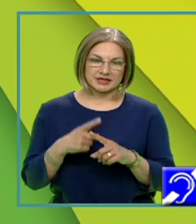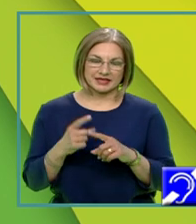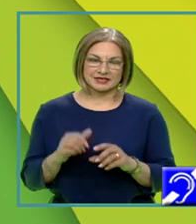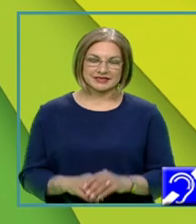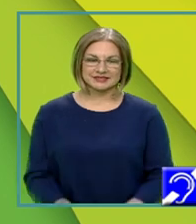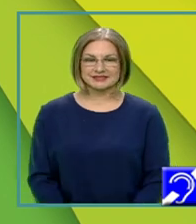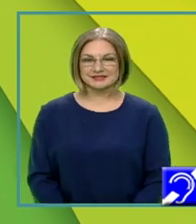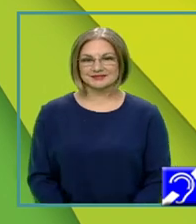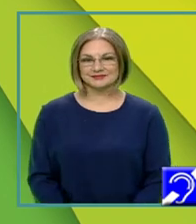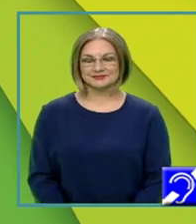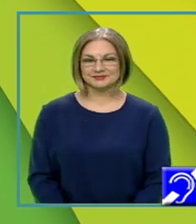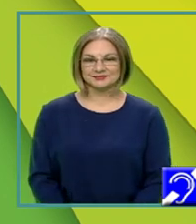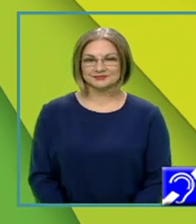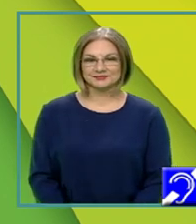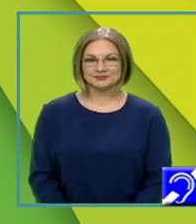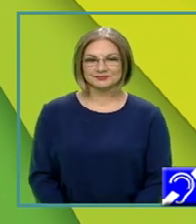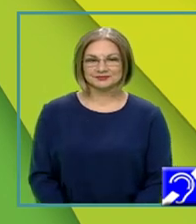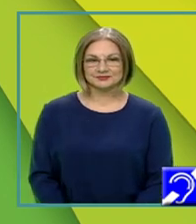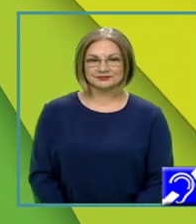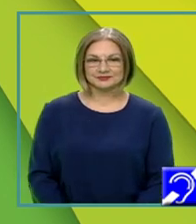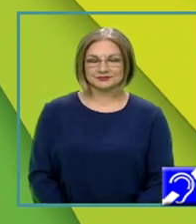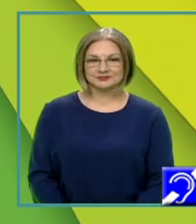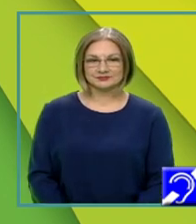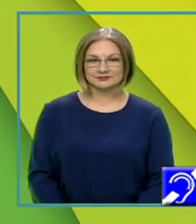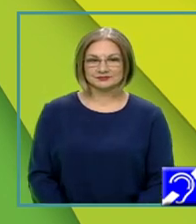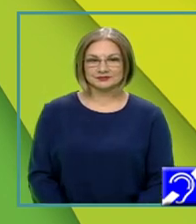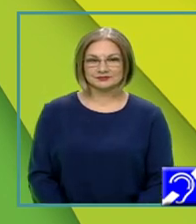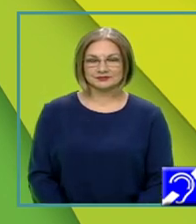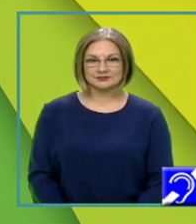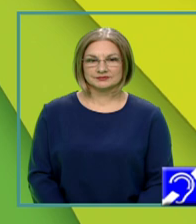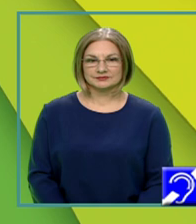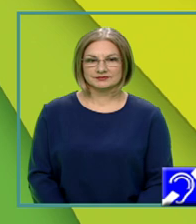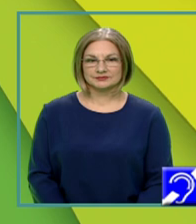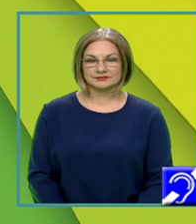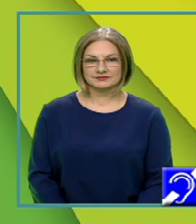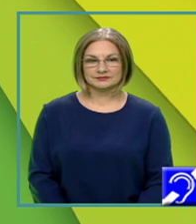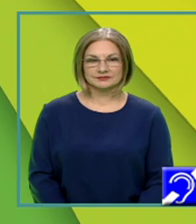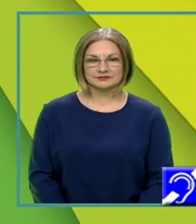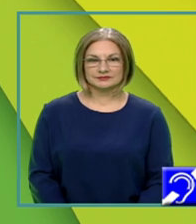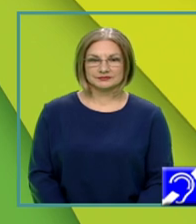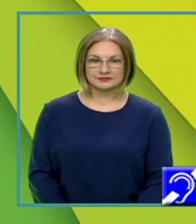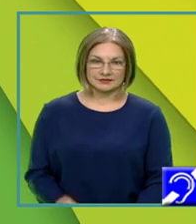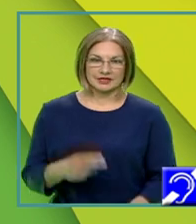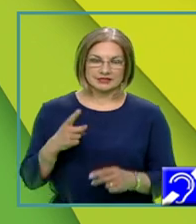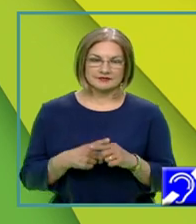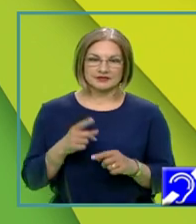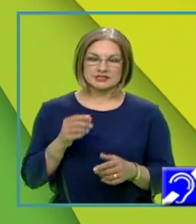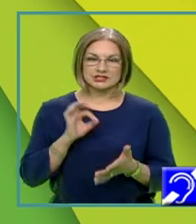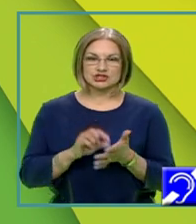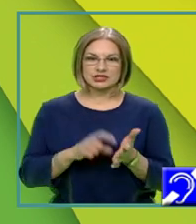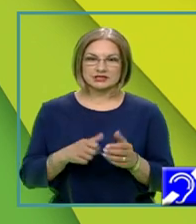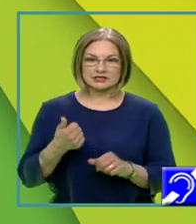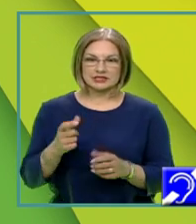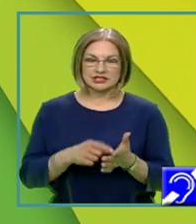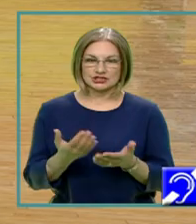și o să obținem ca x compus cu minus 1 pe 2 este egal cu x pentru orice numar real X adică exact cerința